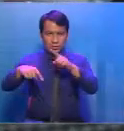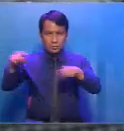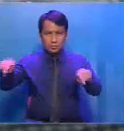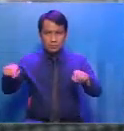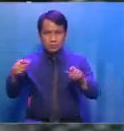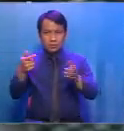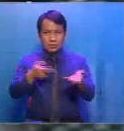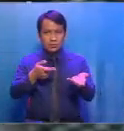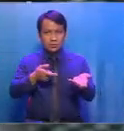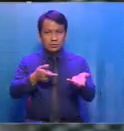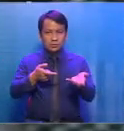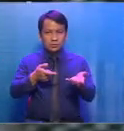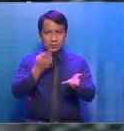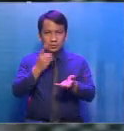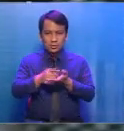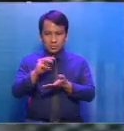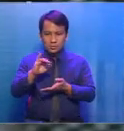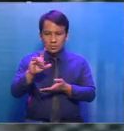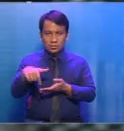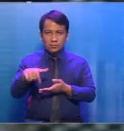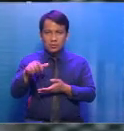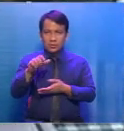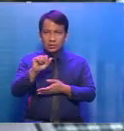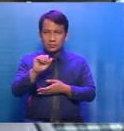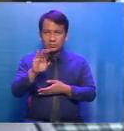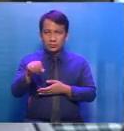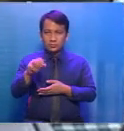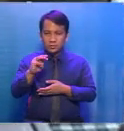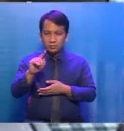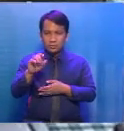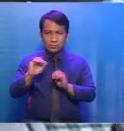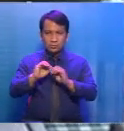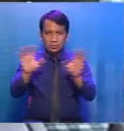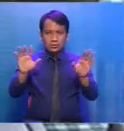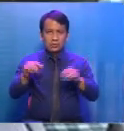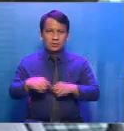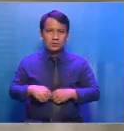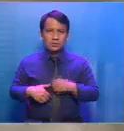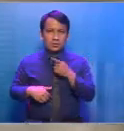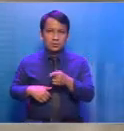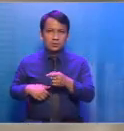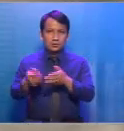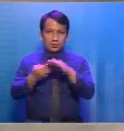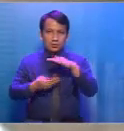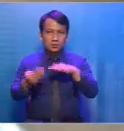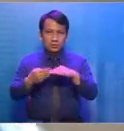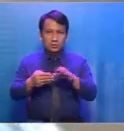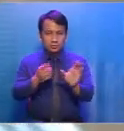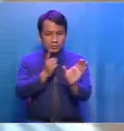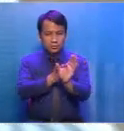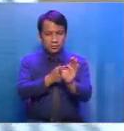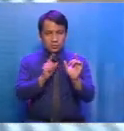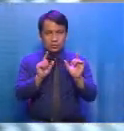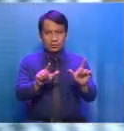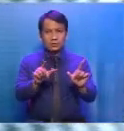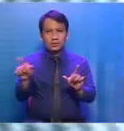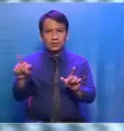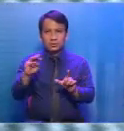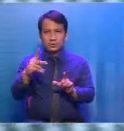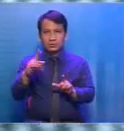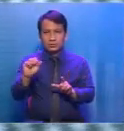napapatay nilang Abu Sayyaf, MNLF at MILF. Ang malinaw raw ngayon, may basehan na ang red tagging nila sa Makabayan